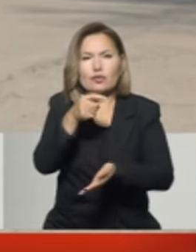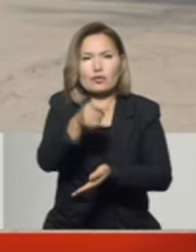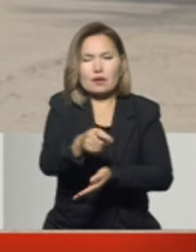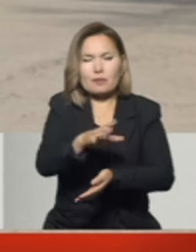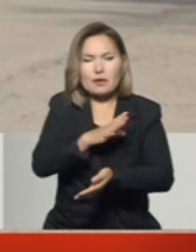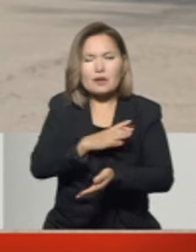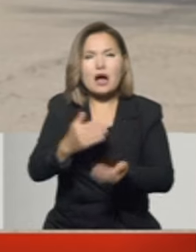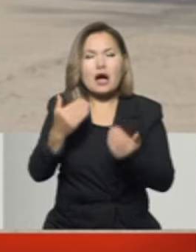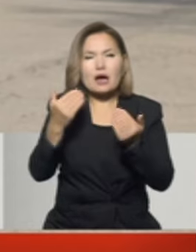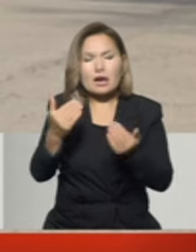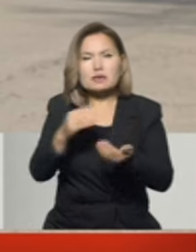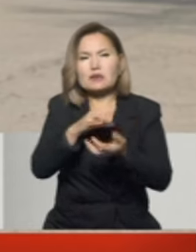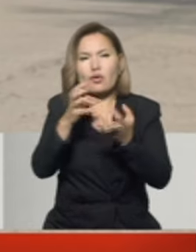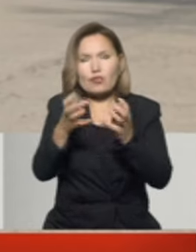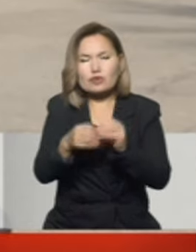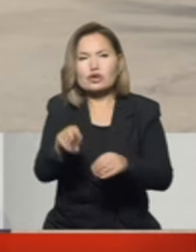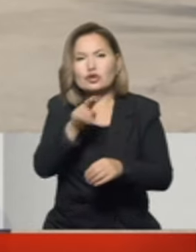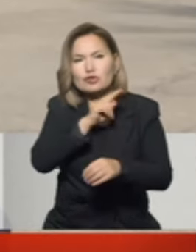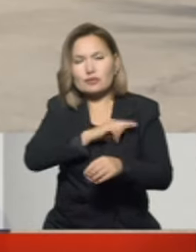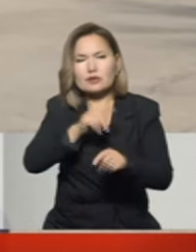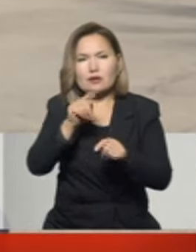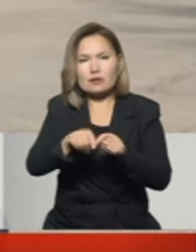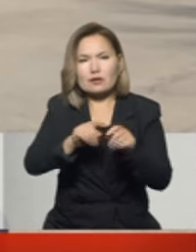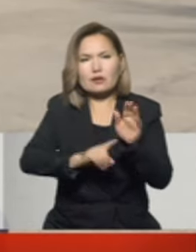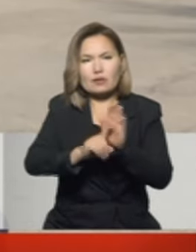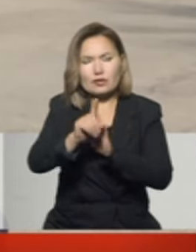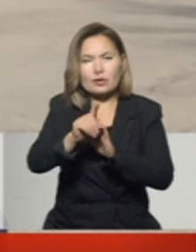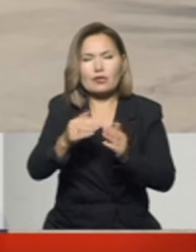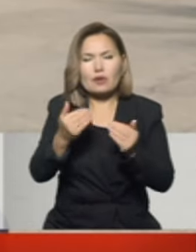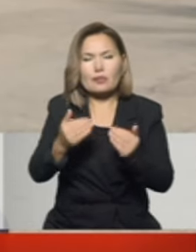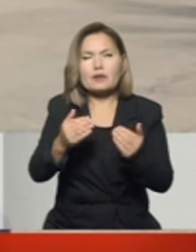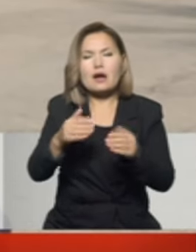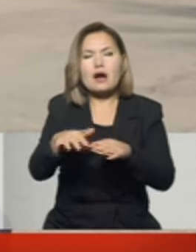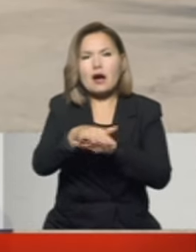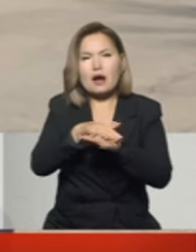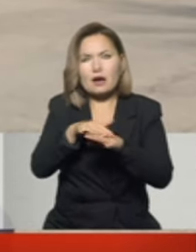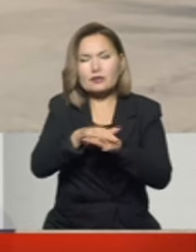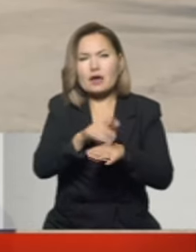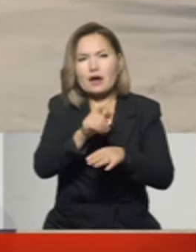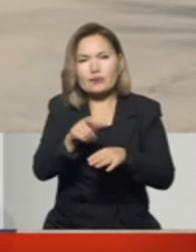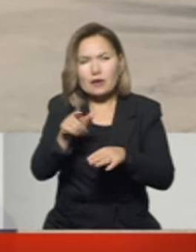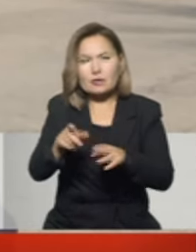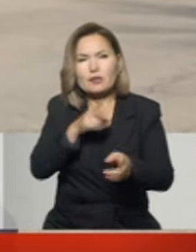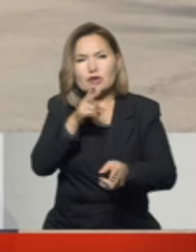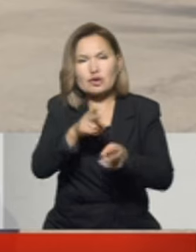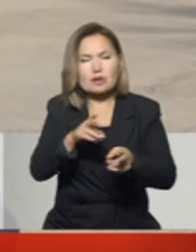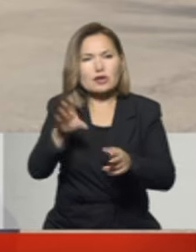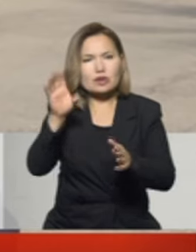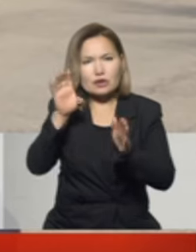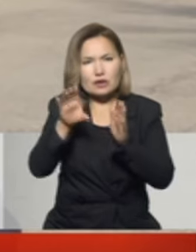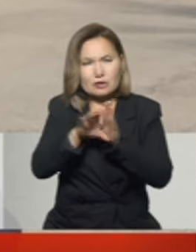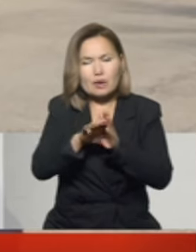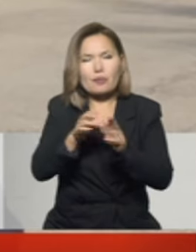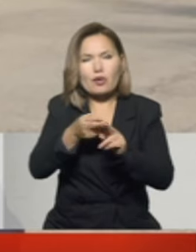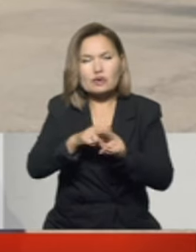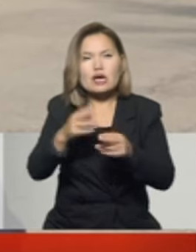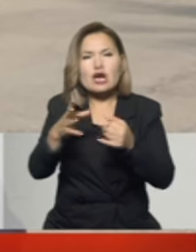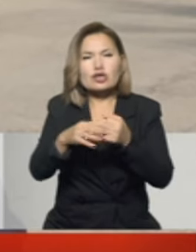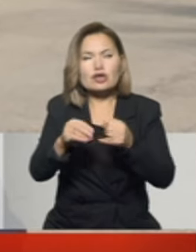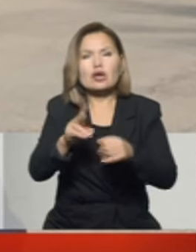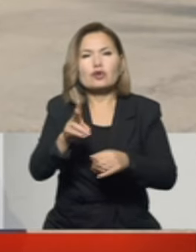ешқандай сұрау өтініштер келіп түскен жоқ. Қазіргі таңда тұрғындардың өтінішін қанағаттандыру мақсатында аталған жер